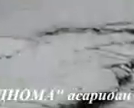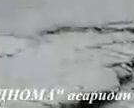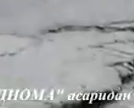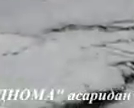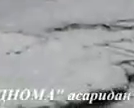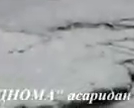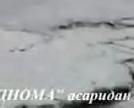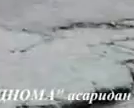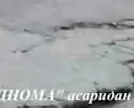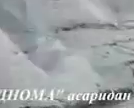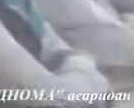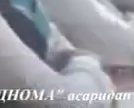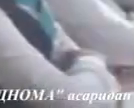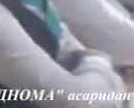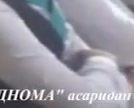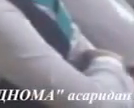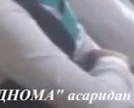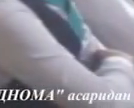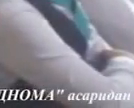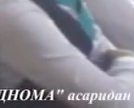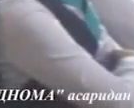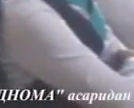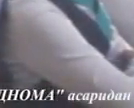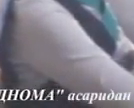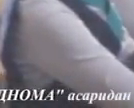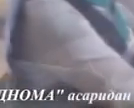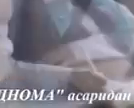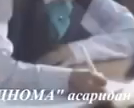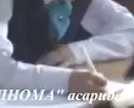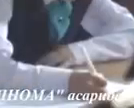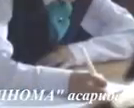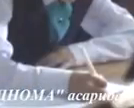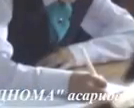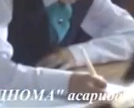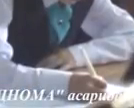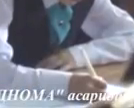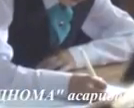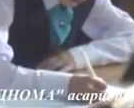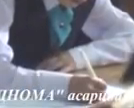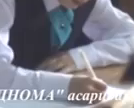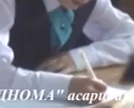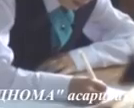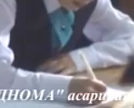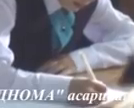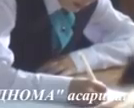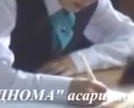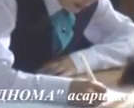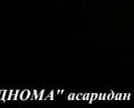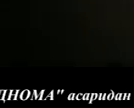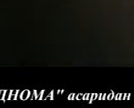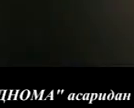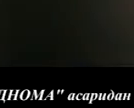tutadi. Shu bois har qanday jamiyatda yagona ta'lim-tarbiya tizimini joriy